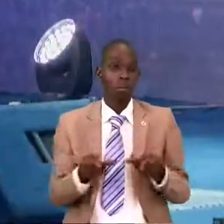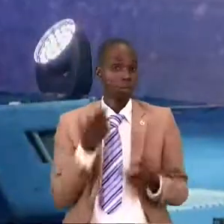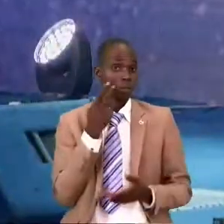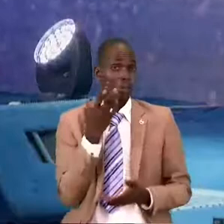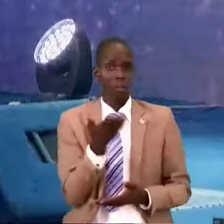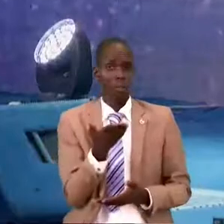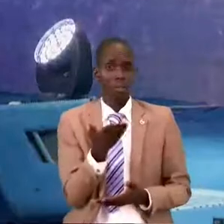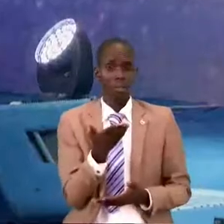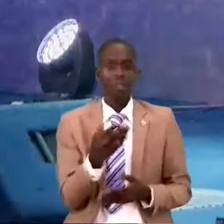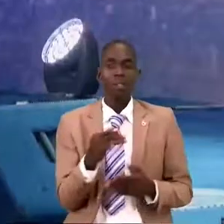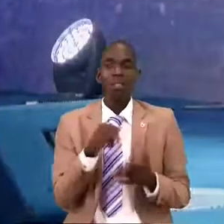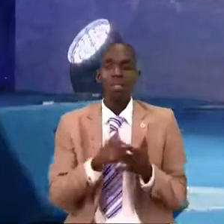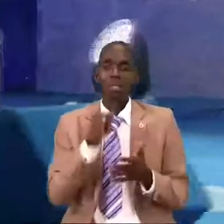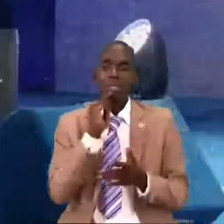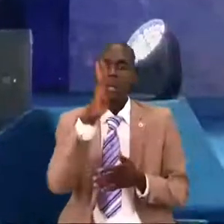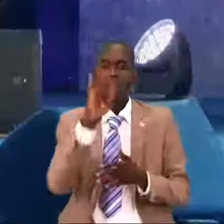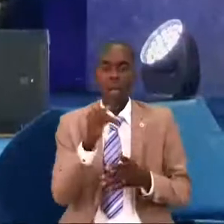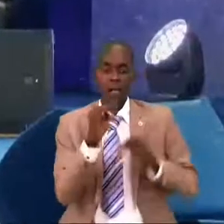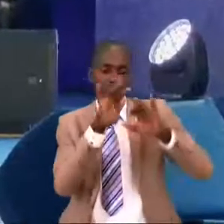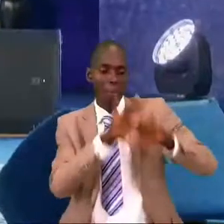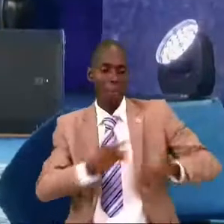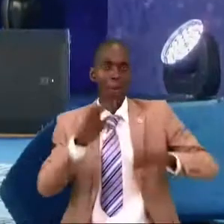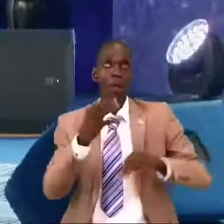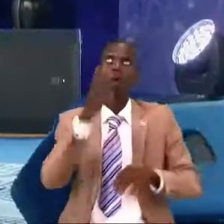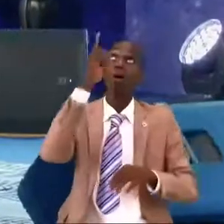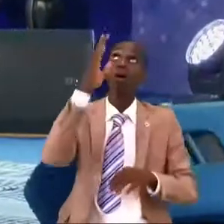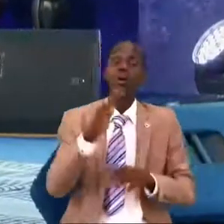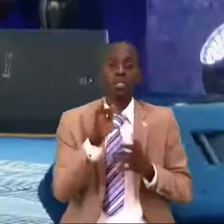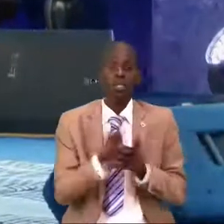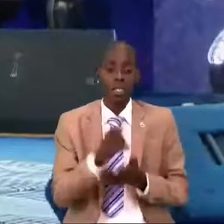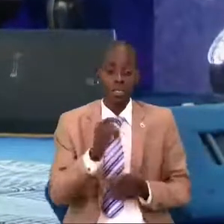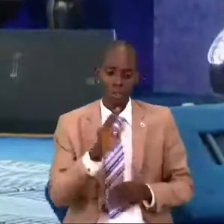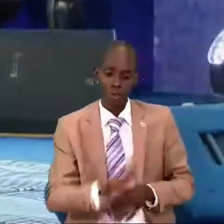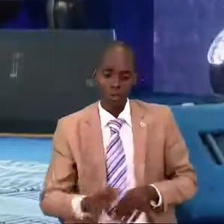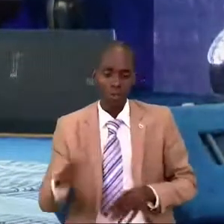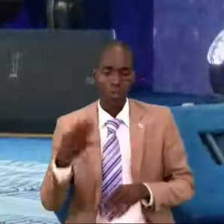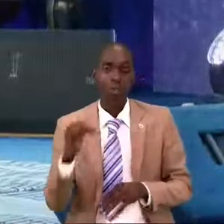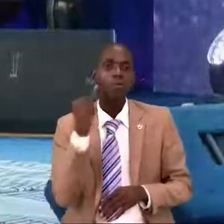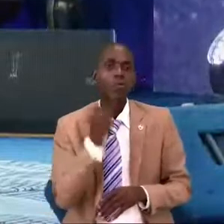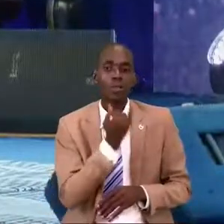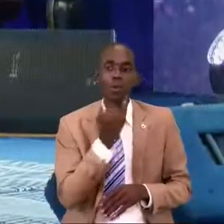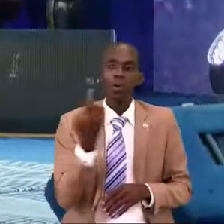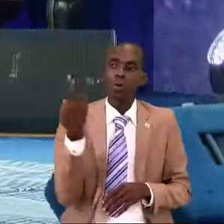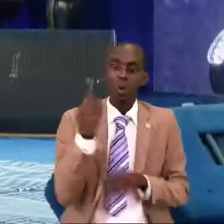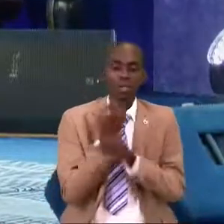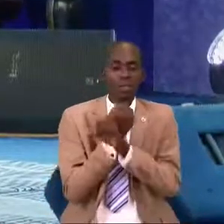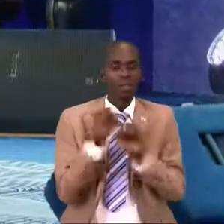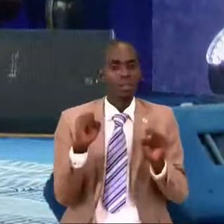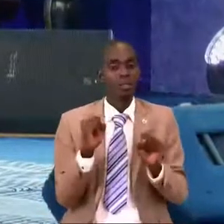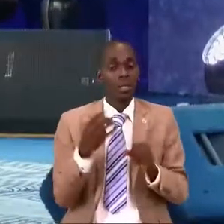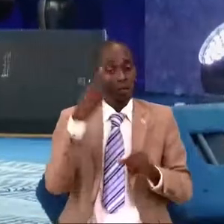enfants d'Israël ont été rachetés pour nous aujourd'hui. C'est cette même miséricorde de Dieu qui